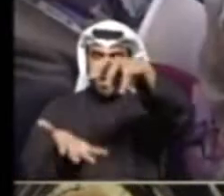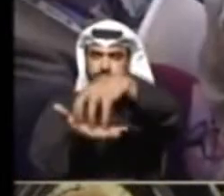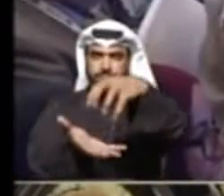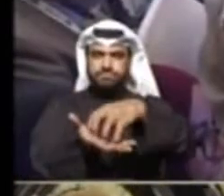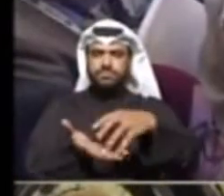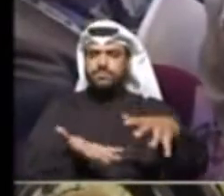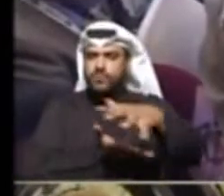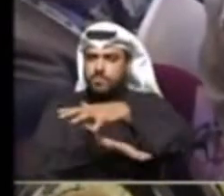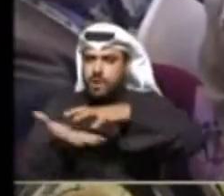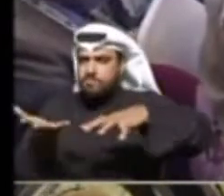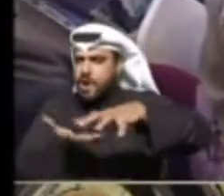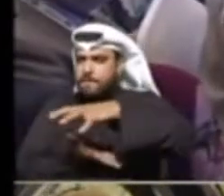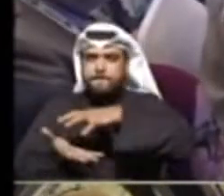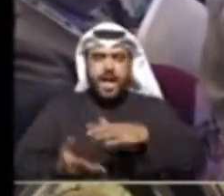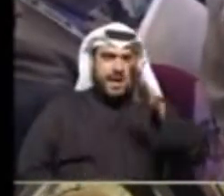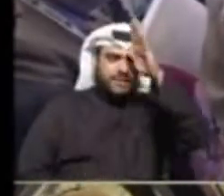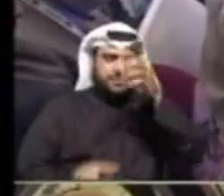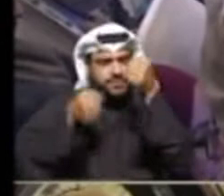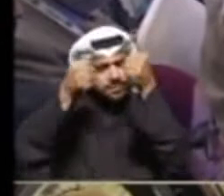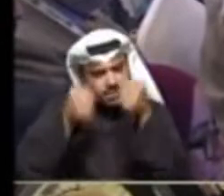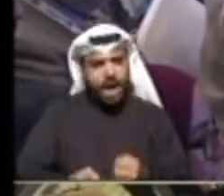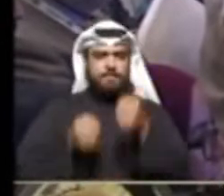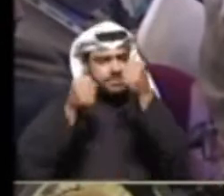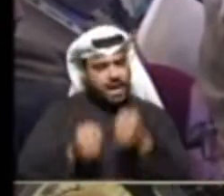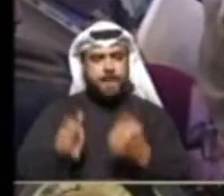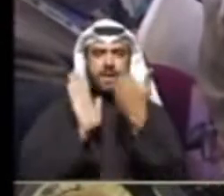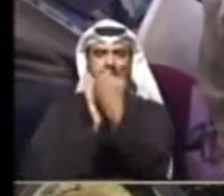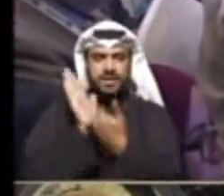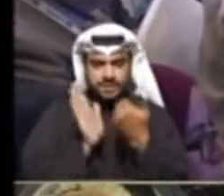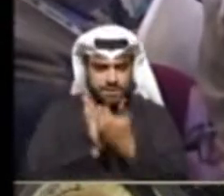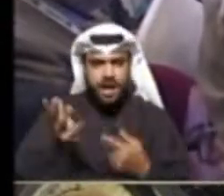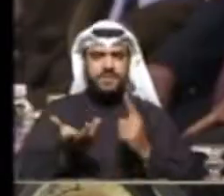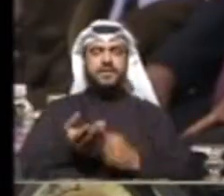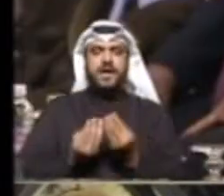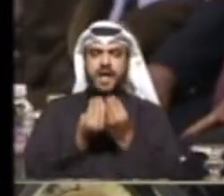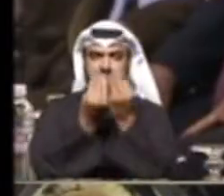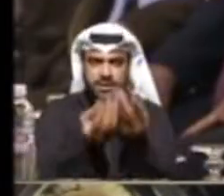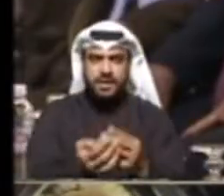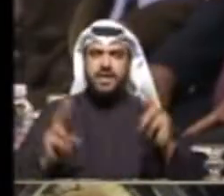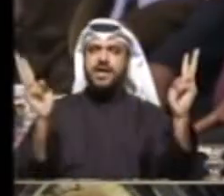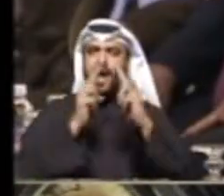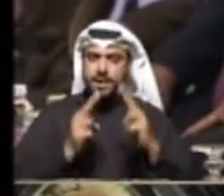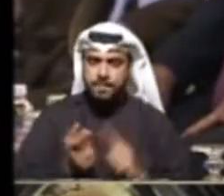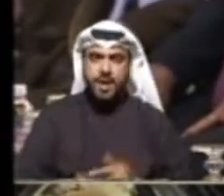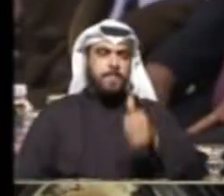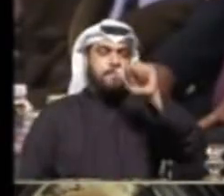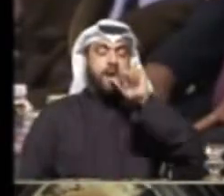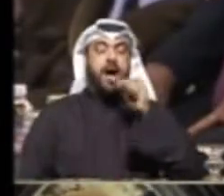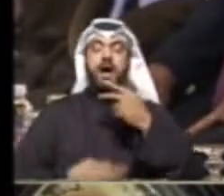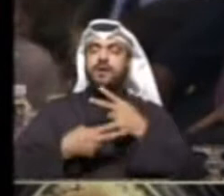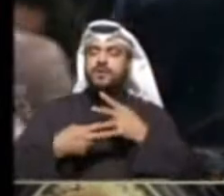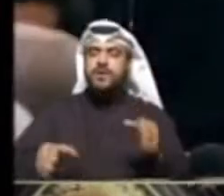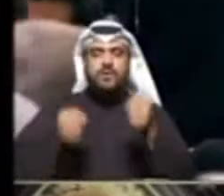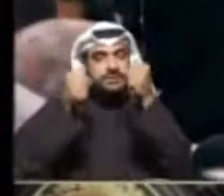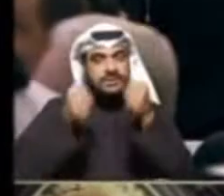بالأوضاع الإنسانية والاقتصادية والخدمية. أدركت دولة الكويت حجم تداعياتها، فهبت